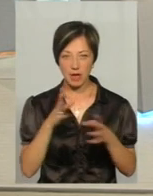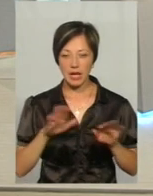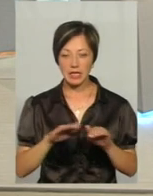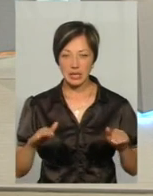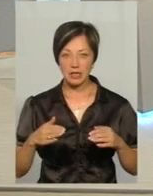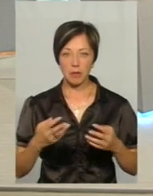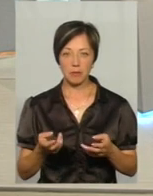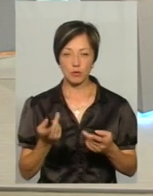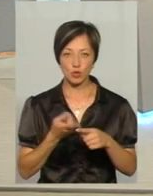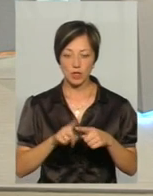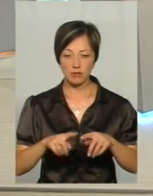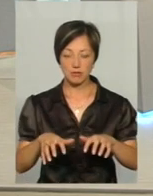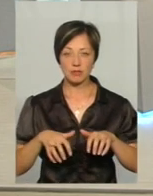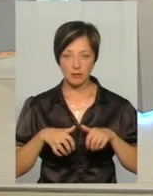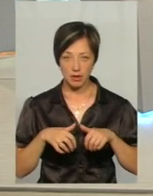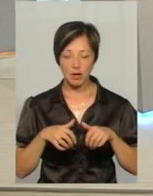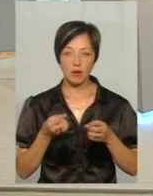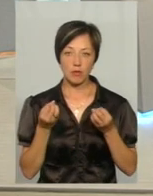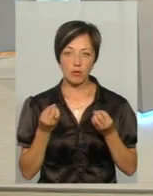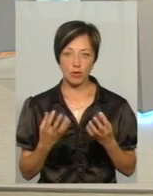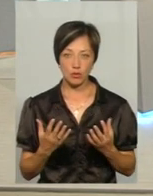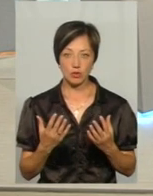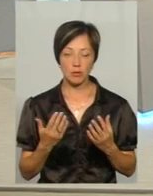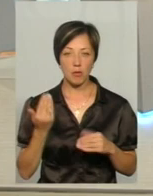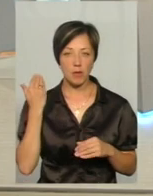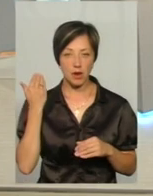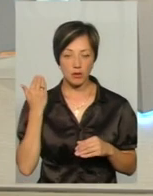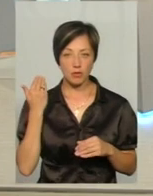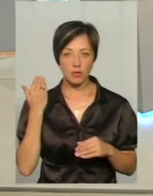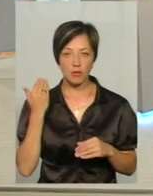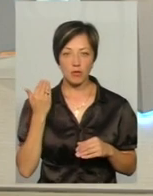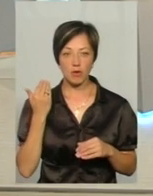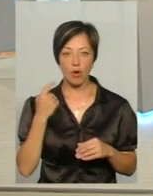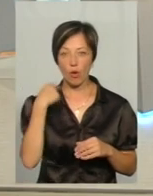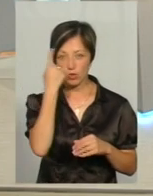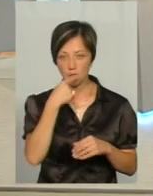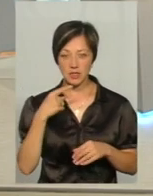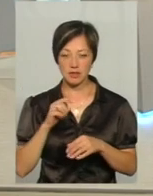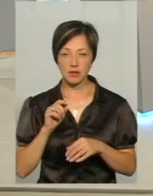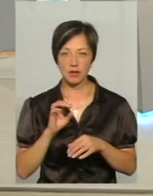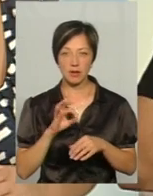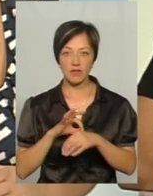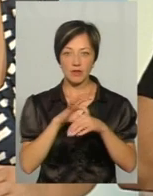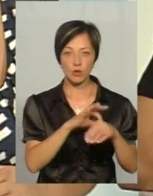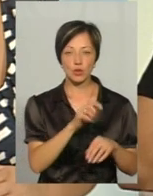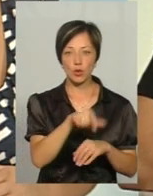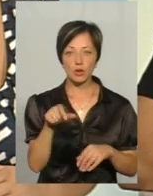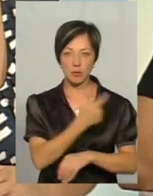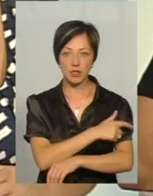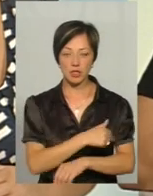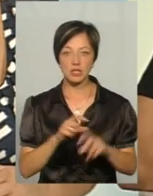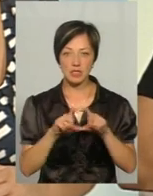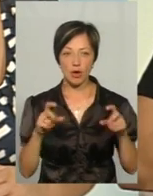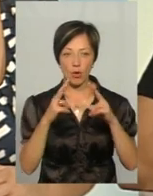перейшли до нас, ми просто по попередньому випадку особисто відвозили людей в медичний заклад зразу для